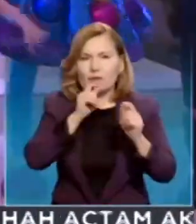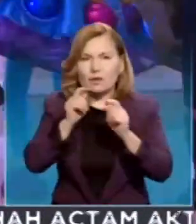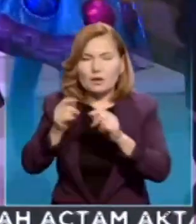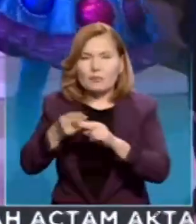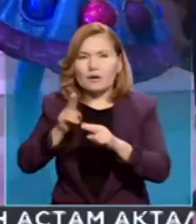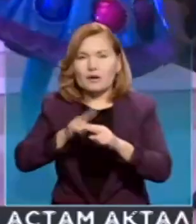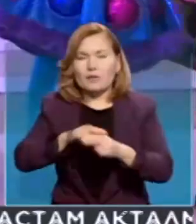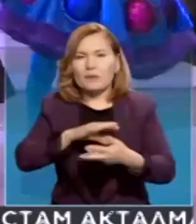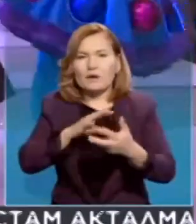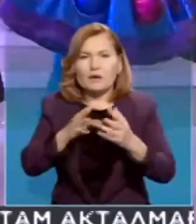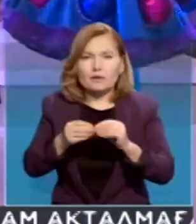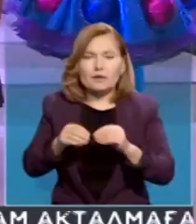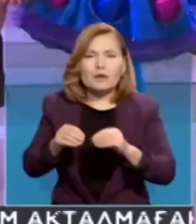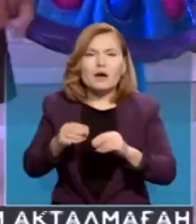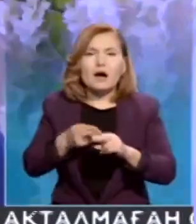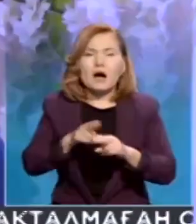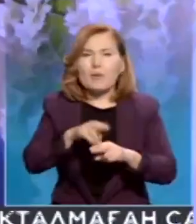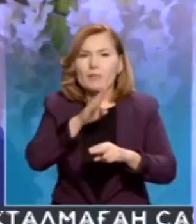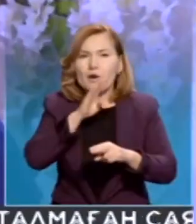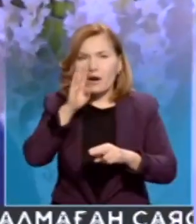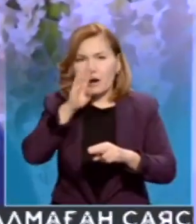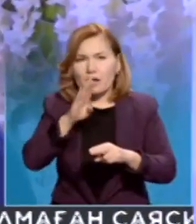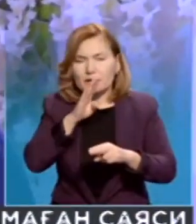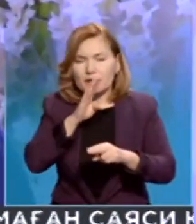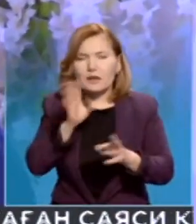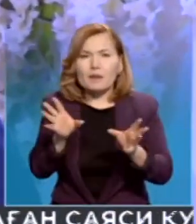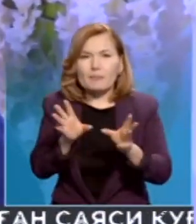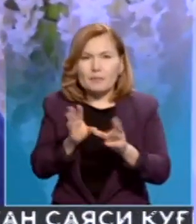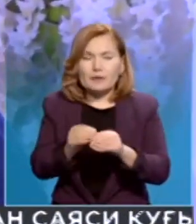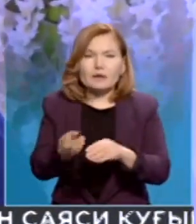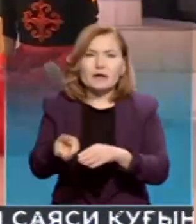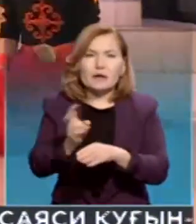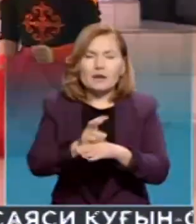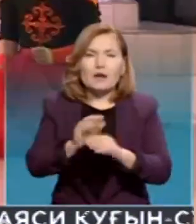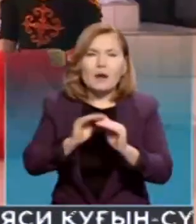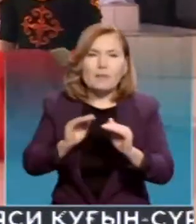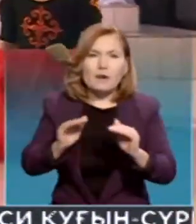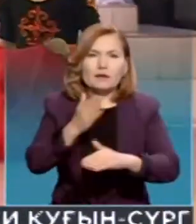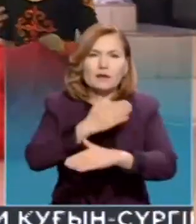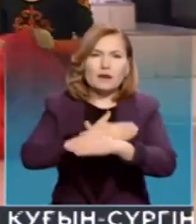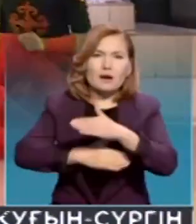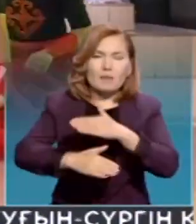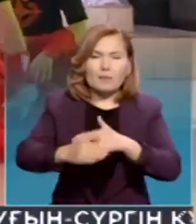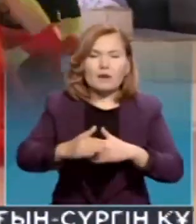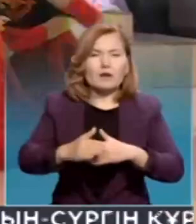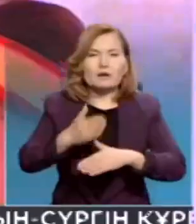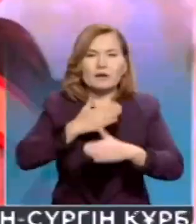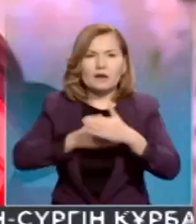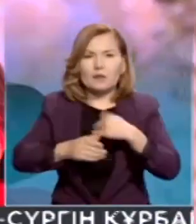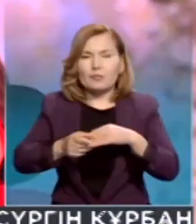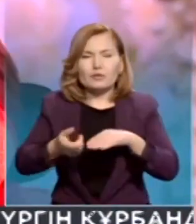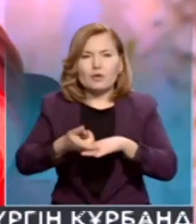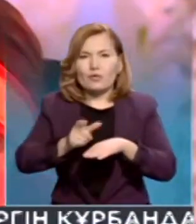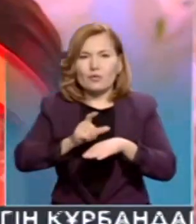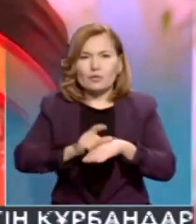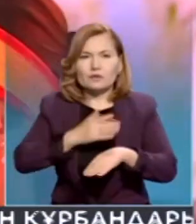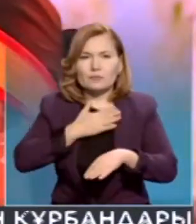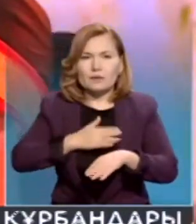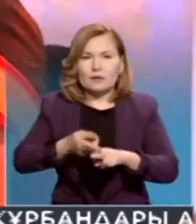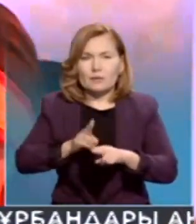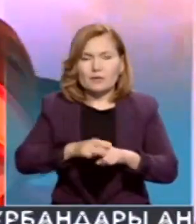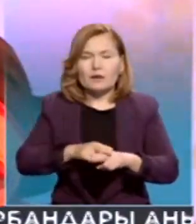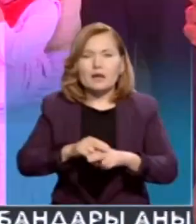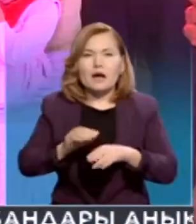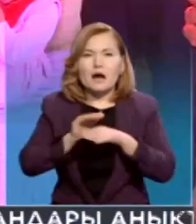мерекелік көңіл-күйді сезінді. Ата-аналар ерекше балалардың осындай ортада көңілі сергіп ашыла түсетінін айтады. Сол себепті қайырымдылық